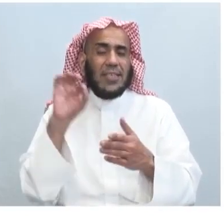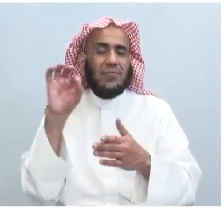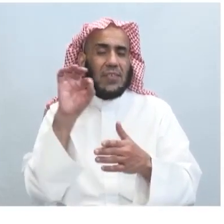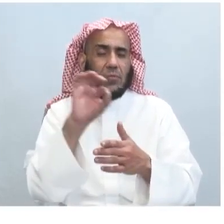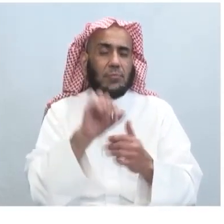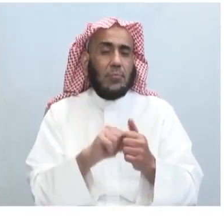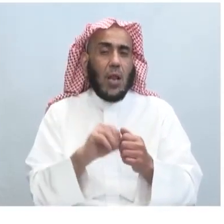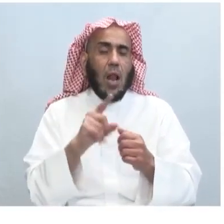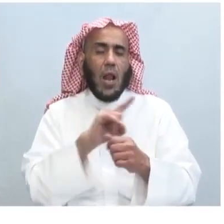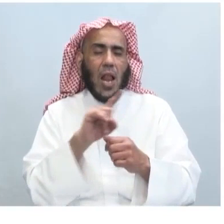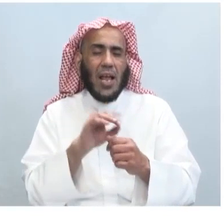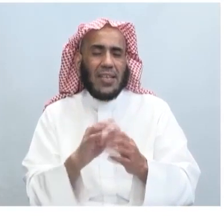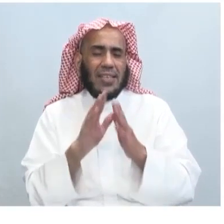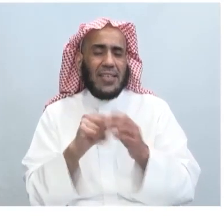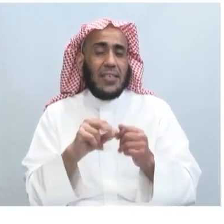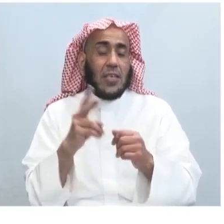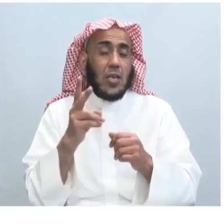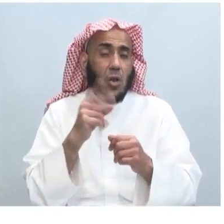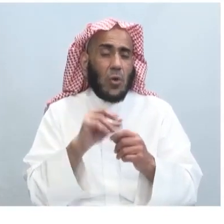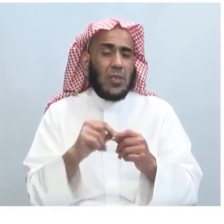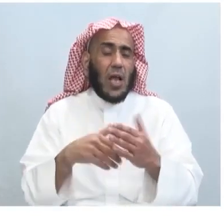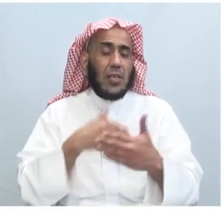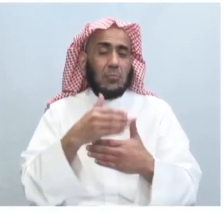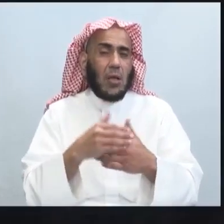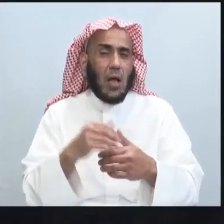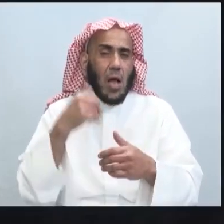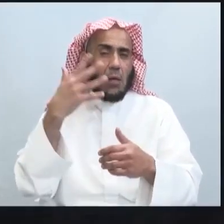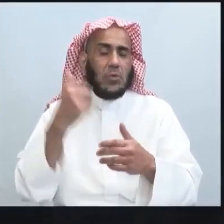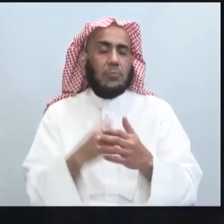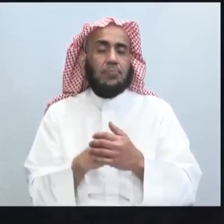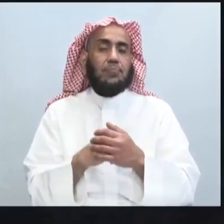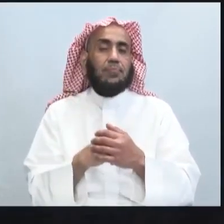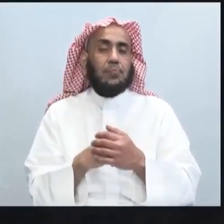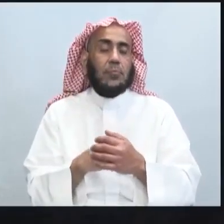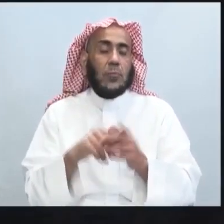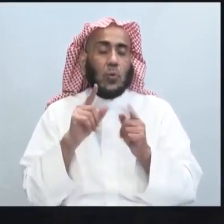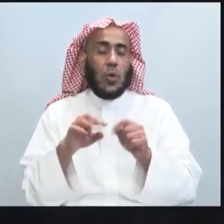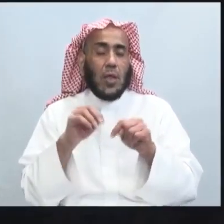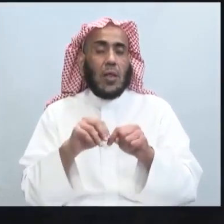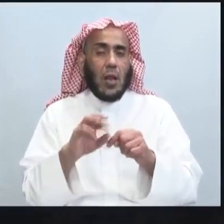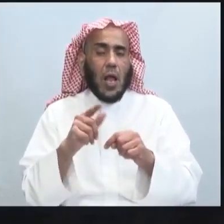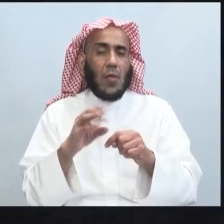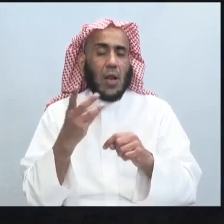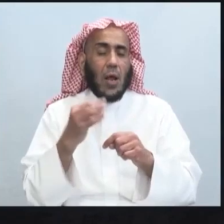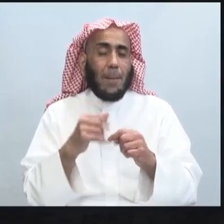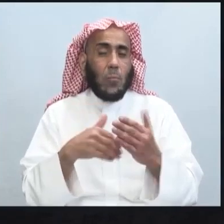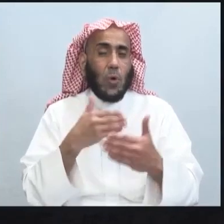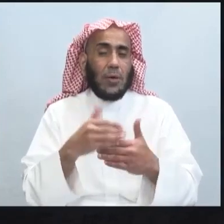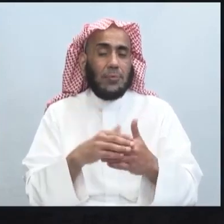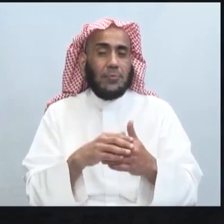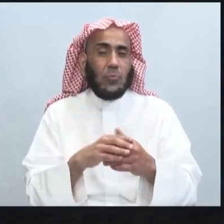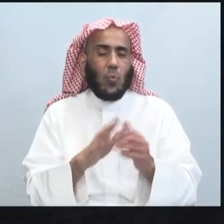صف لكن تركيز النواتج اصبح خمس هنا ايضا لاحظ الارقام